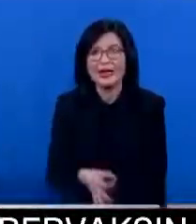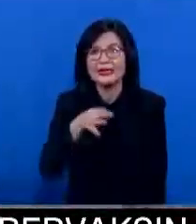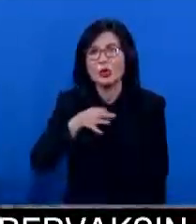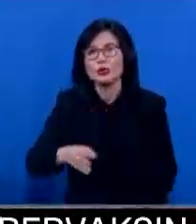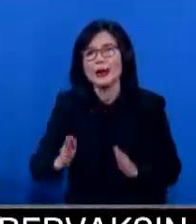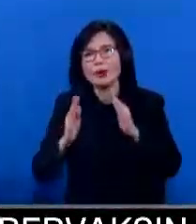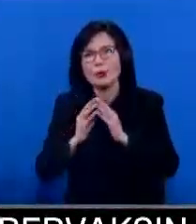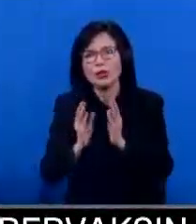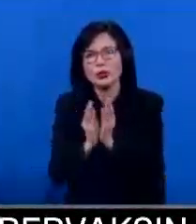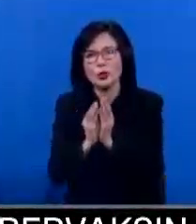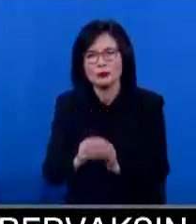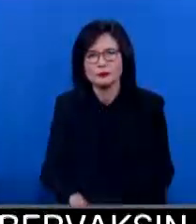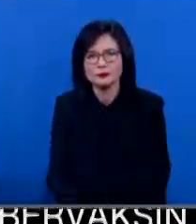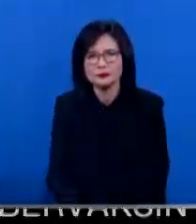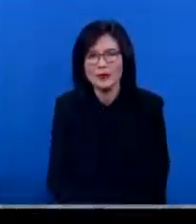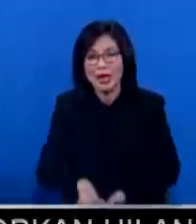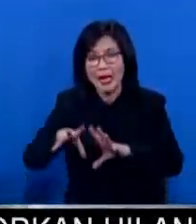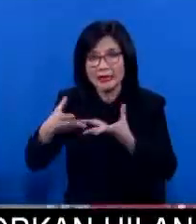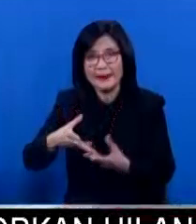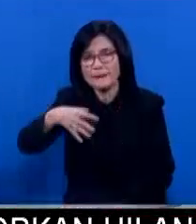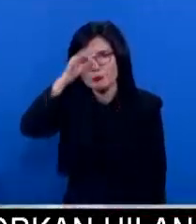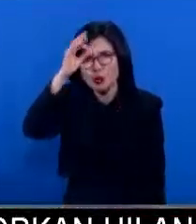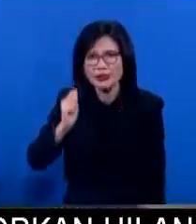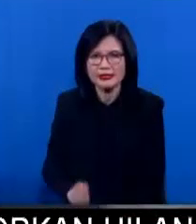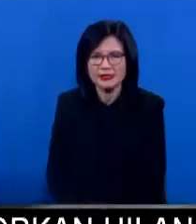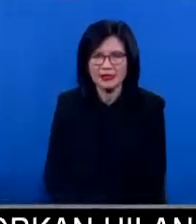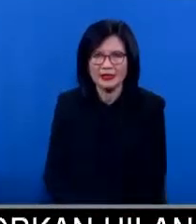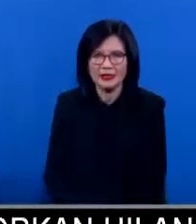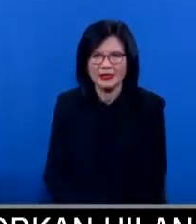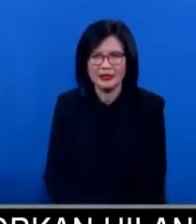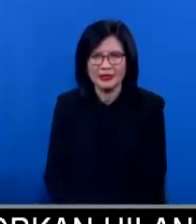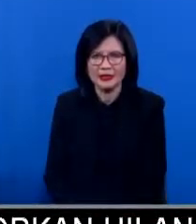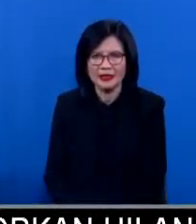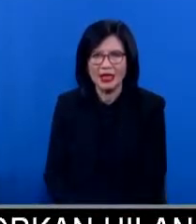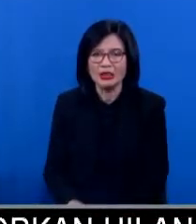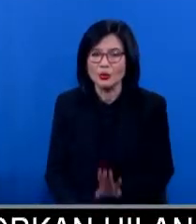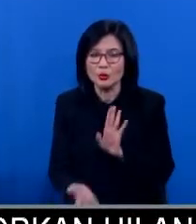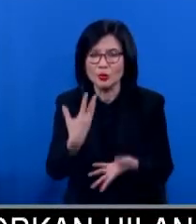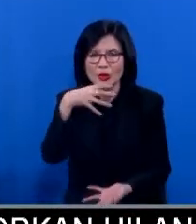Jawa Timur. Sementara tim Inavis dari Satreskrim Polres Probolinggo Kota melakukan olah